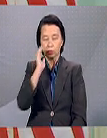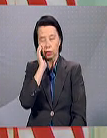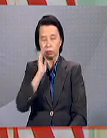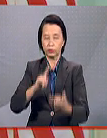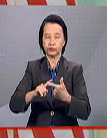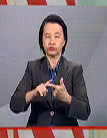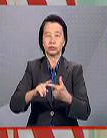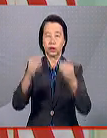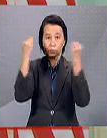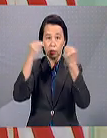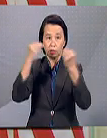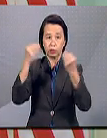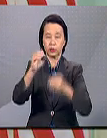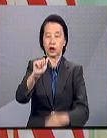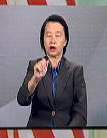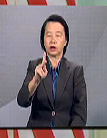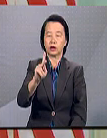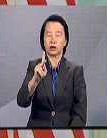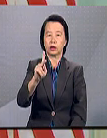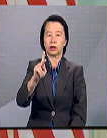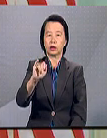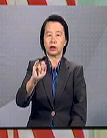majlis akikah, doa selamat